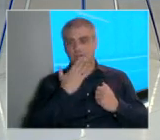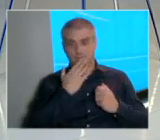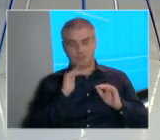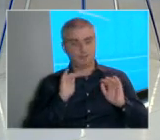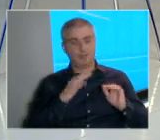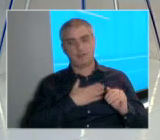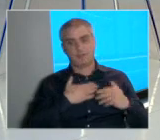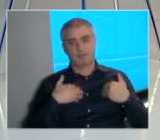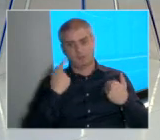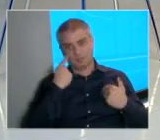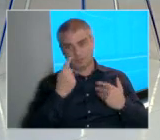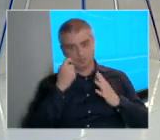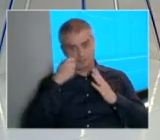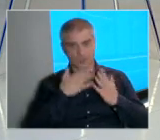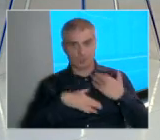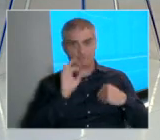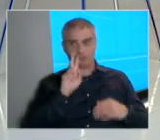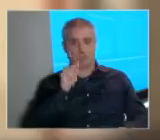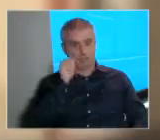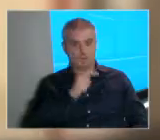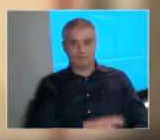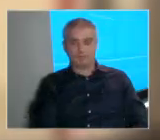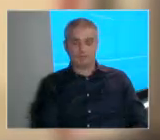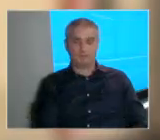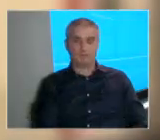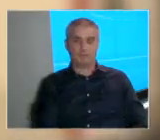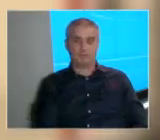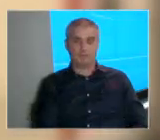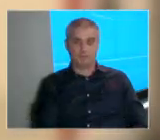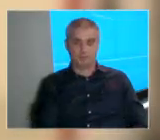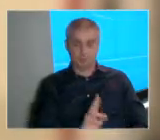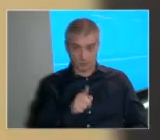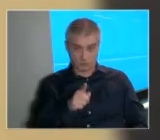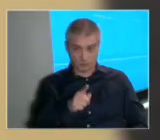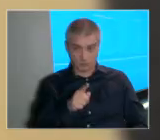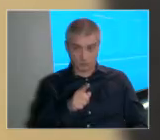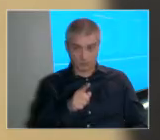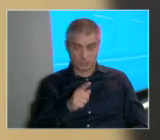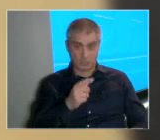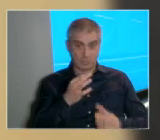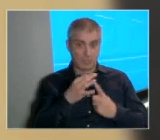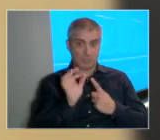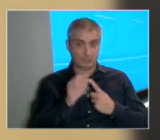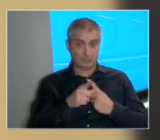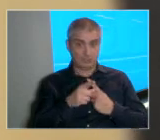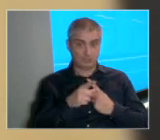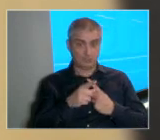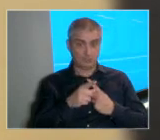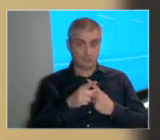בברכת חג שמח, בואו נראה את הסרטון החביב של כחול לבן. גבי, יש לך אש?